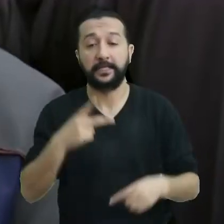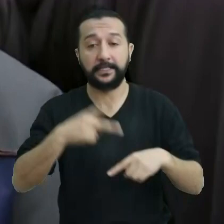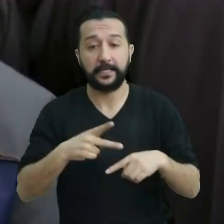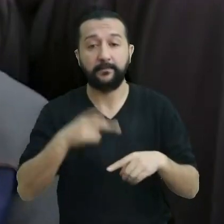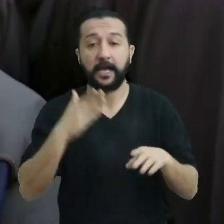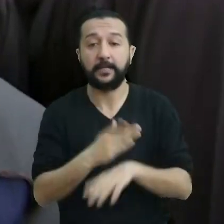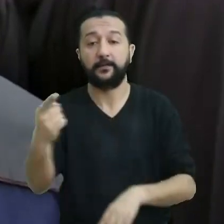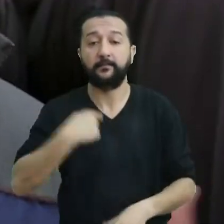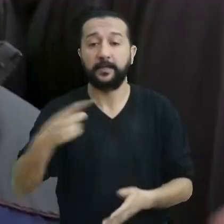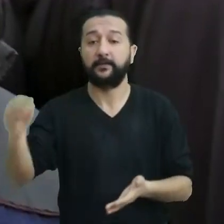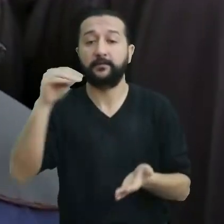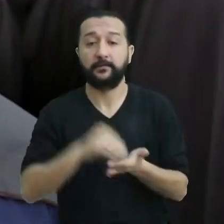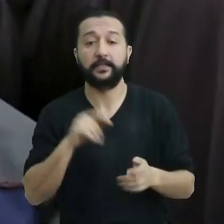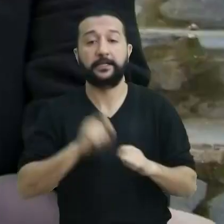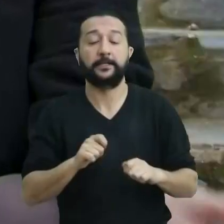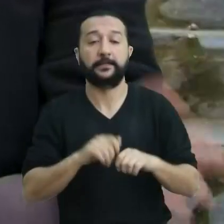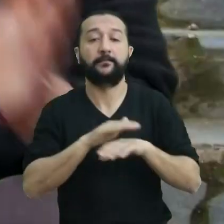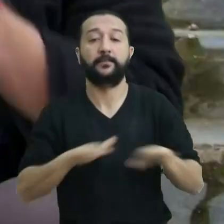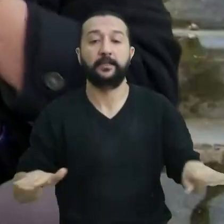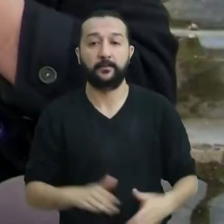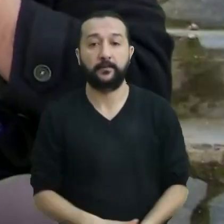Zarp artık baş olayını bitirdi.